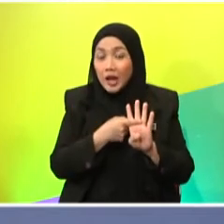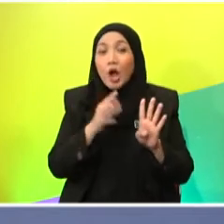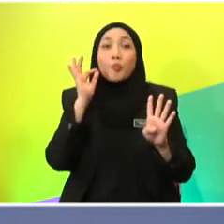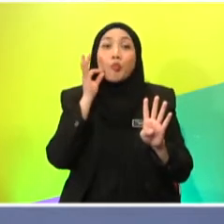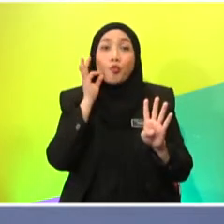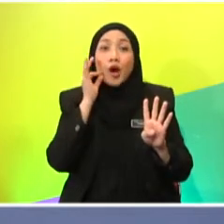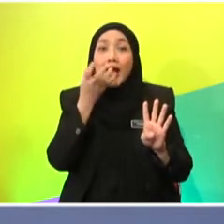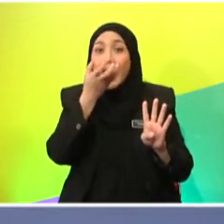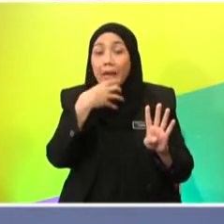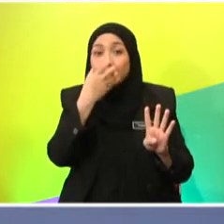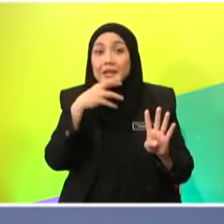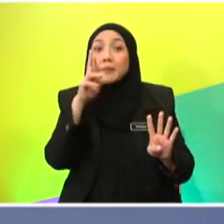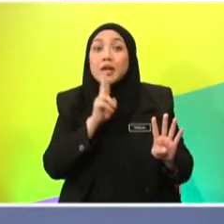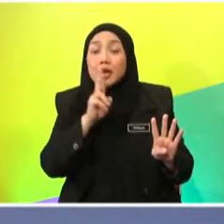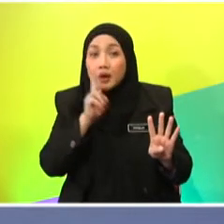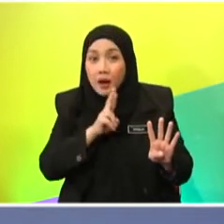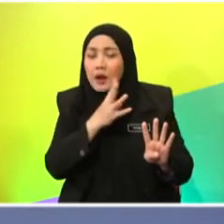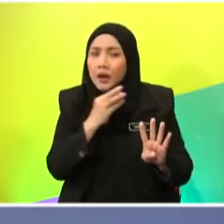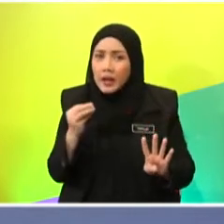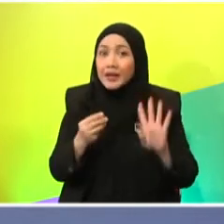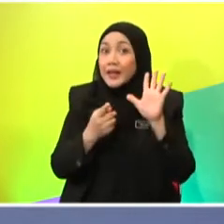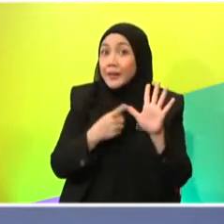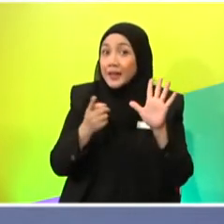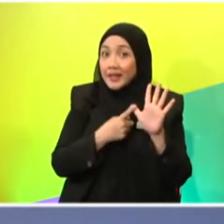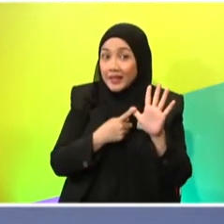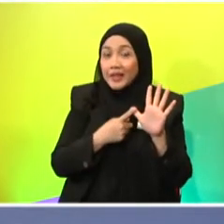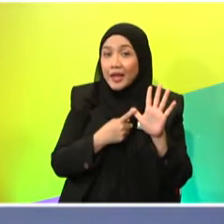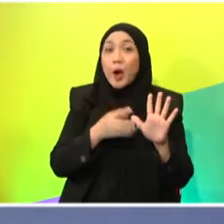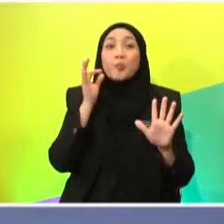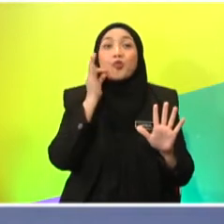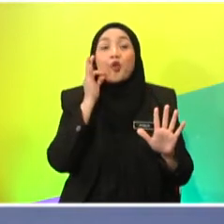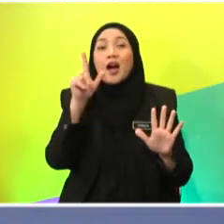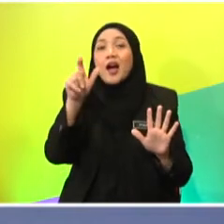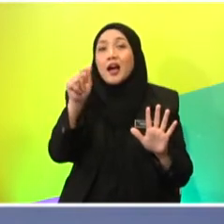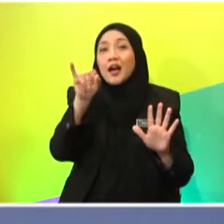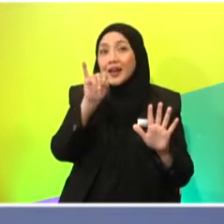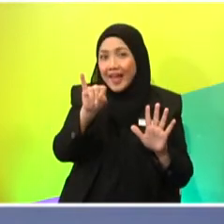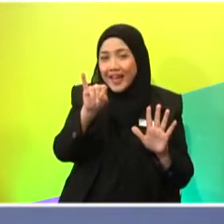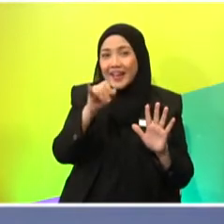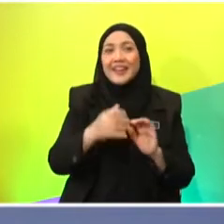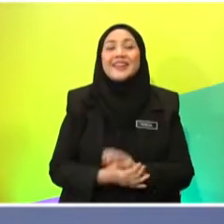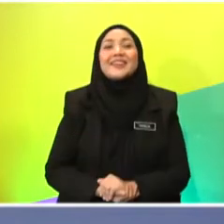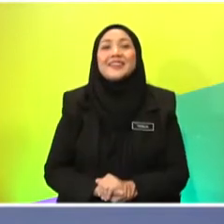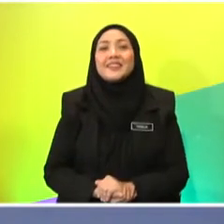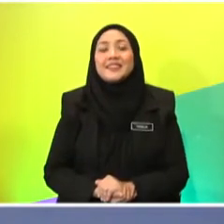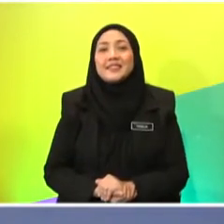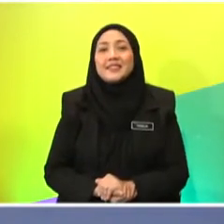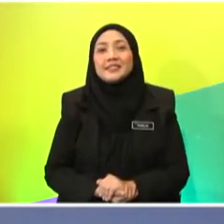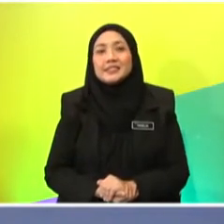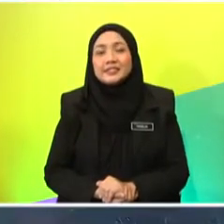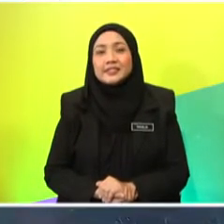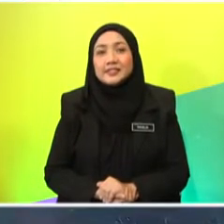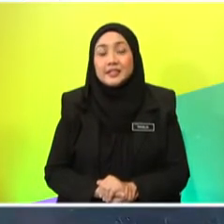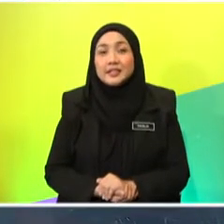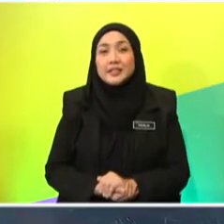merah dan yang kelima buah Lights Itu tepat sekali by djenggo dan selepas